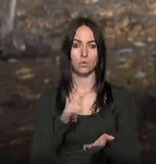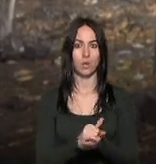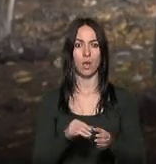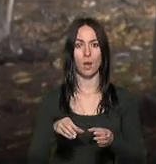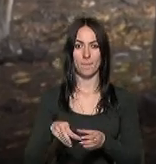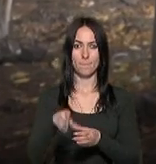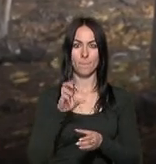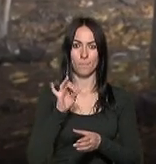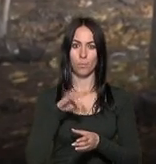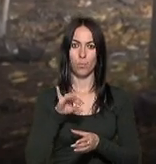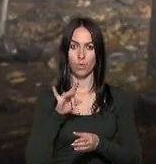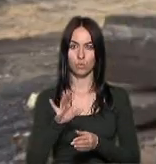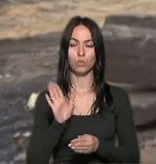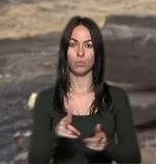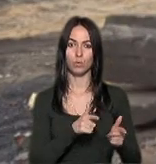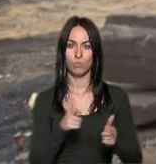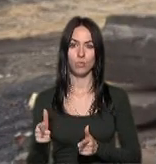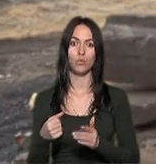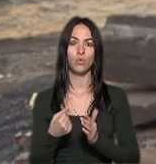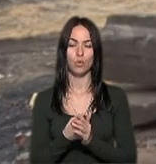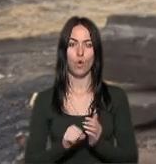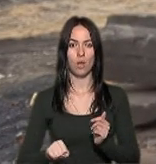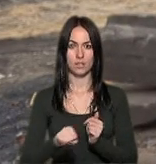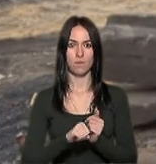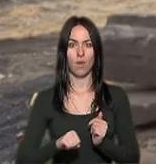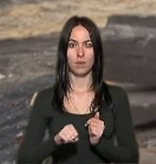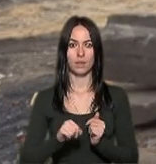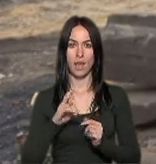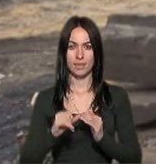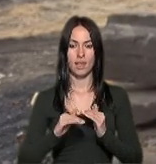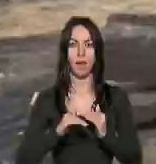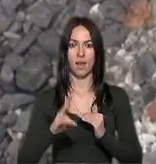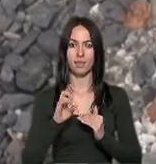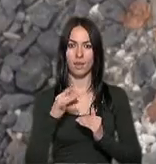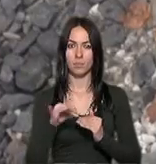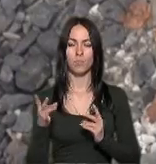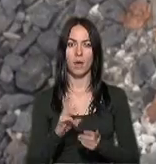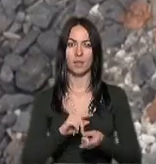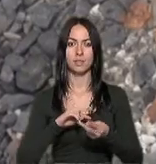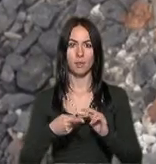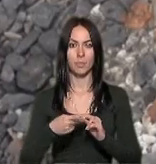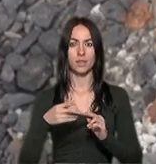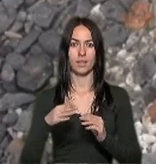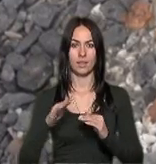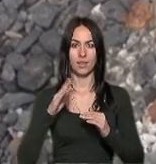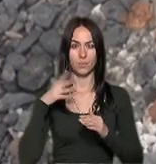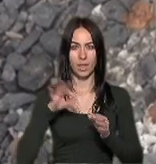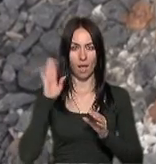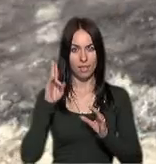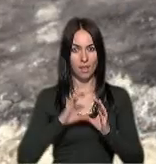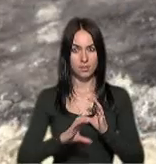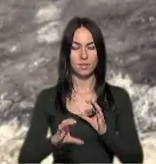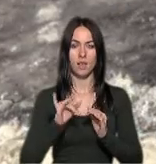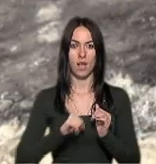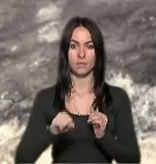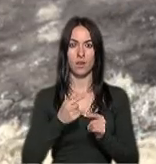будемо готуватися до асфальту. На набережній мали замінити дощові каналізації, асфальт та тротуари. Завершення робіт у 2-й відкладають.